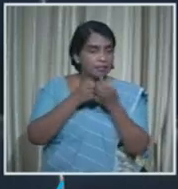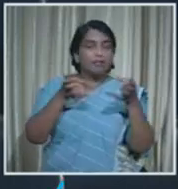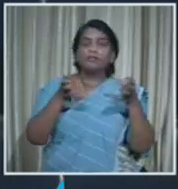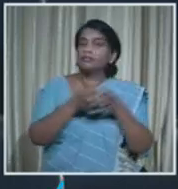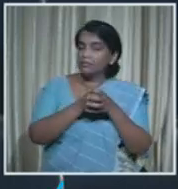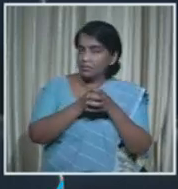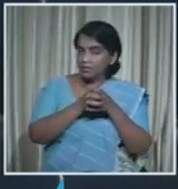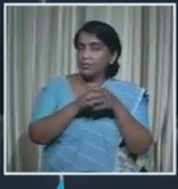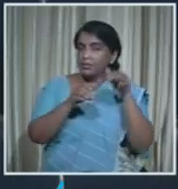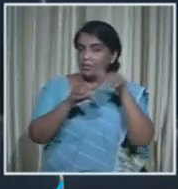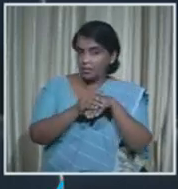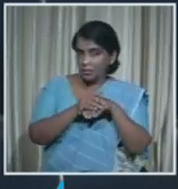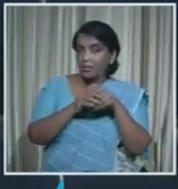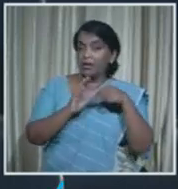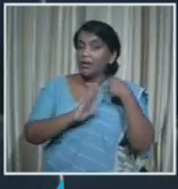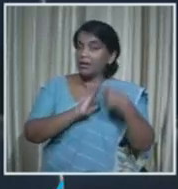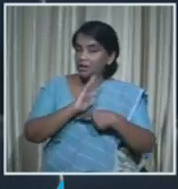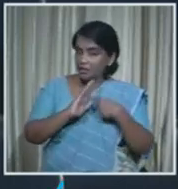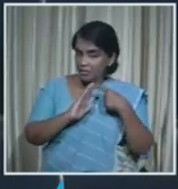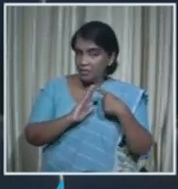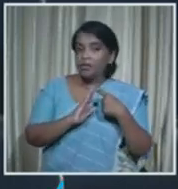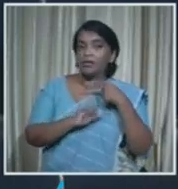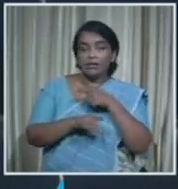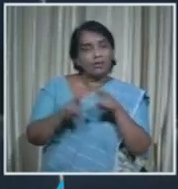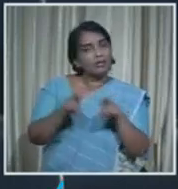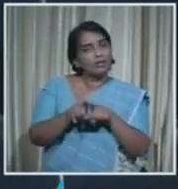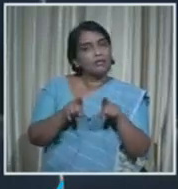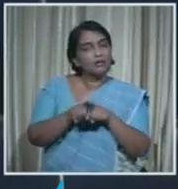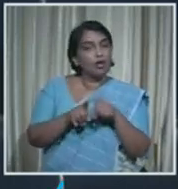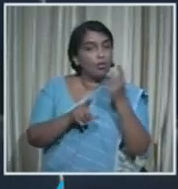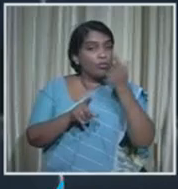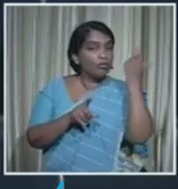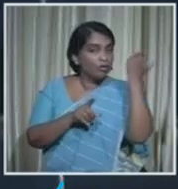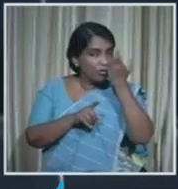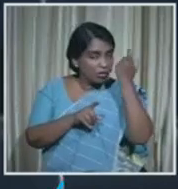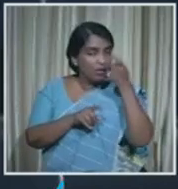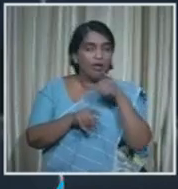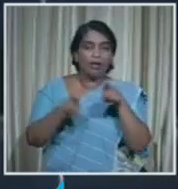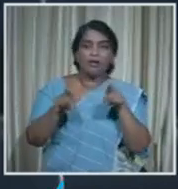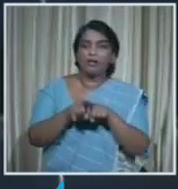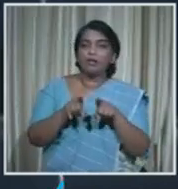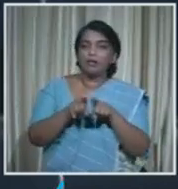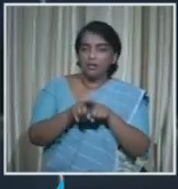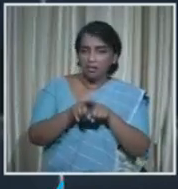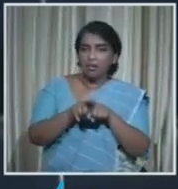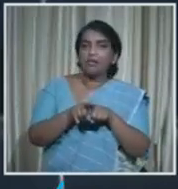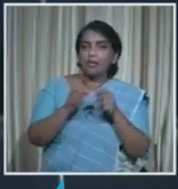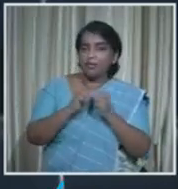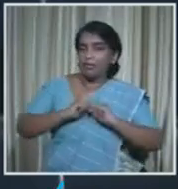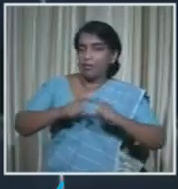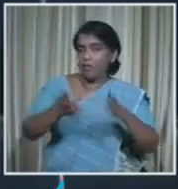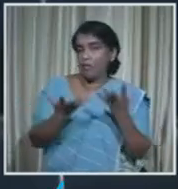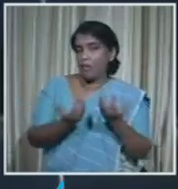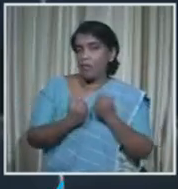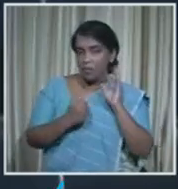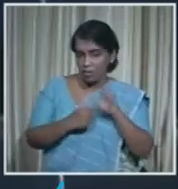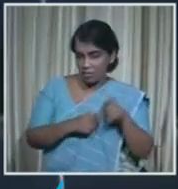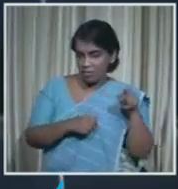country and find that money until the I tell වාඩි වෙන්න